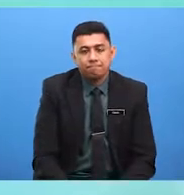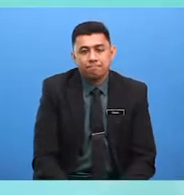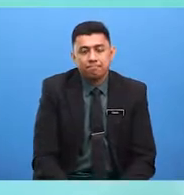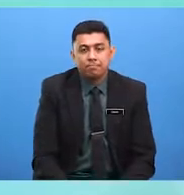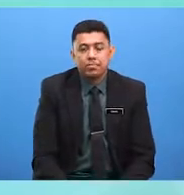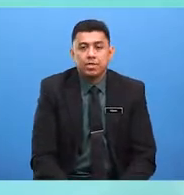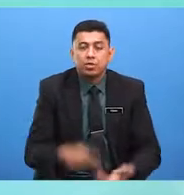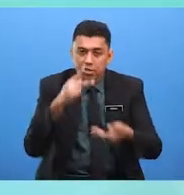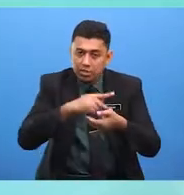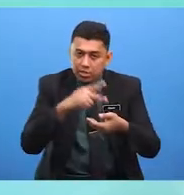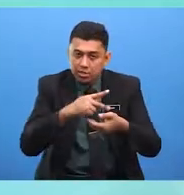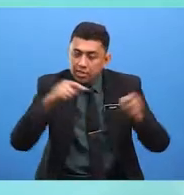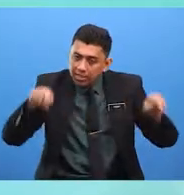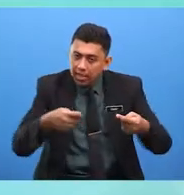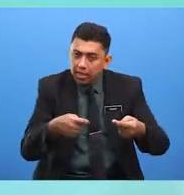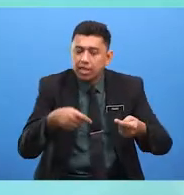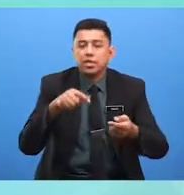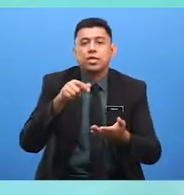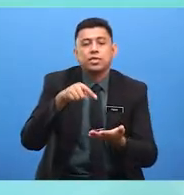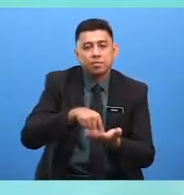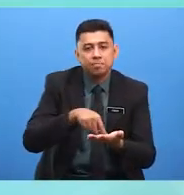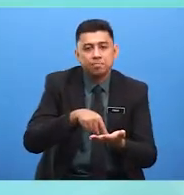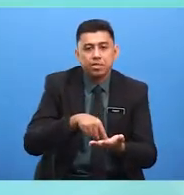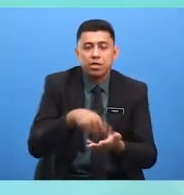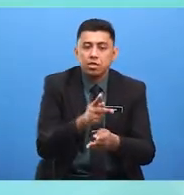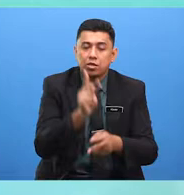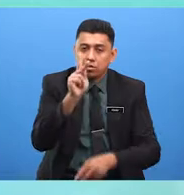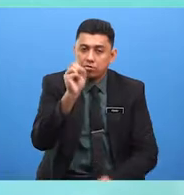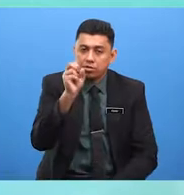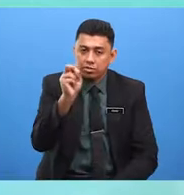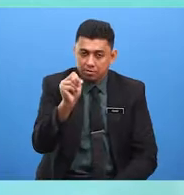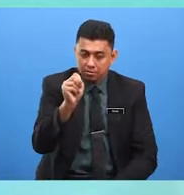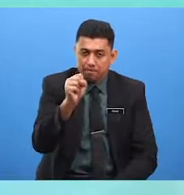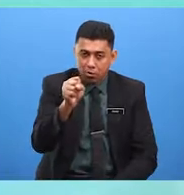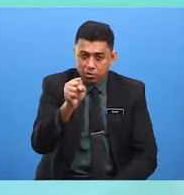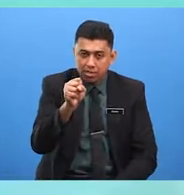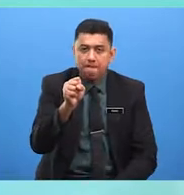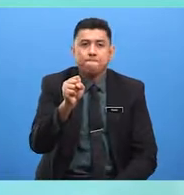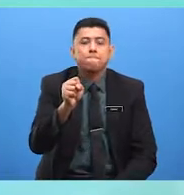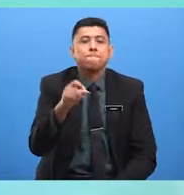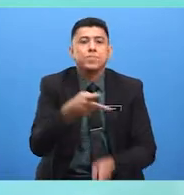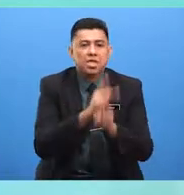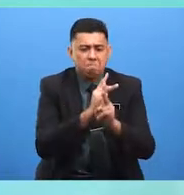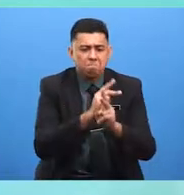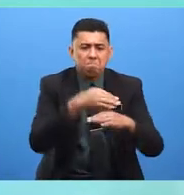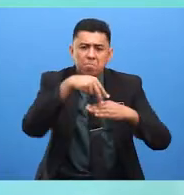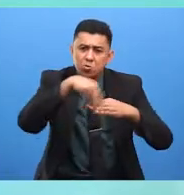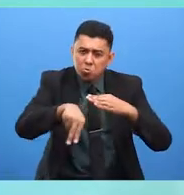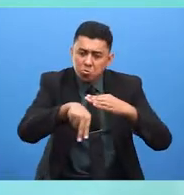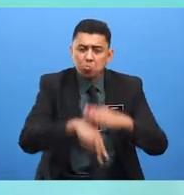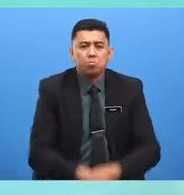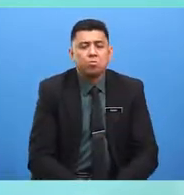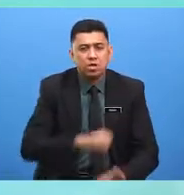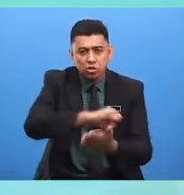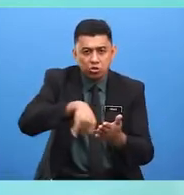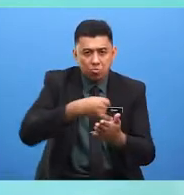kesan daripada tindakan ini kos meminjam dan beban hutang meminjam menurun seterusnya